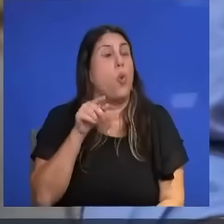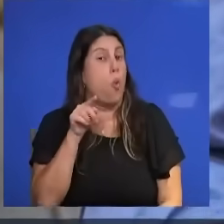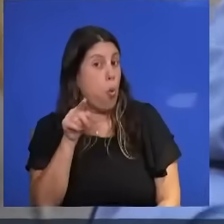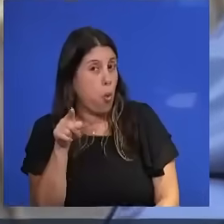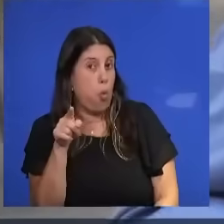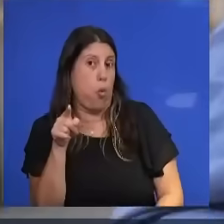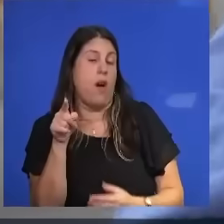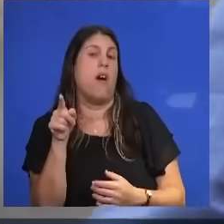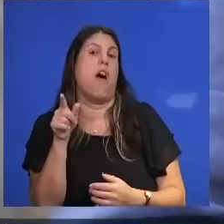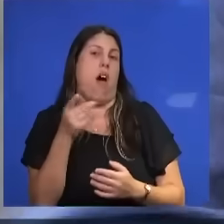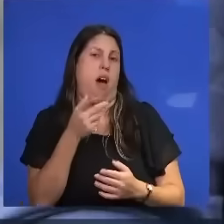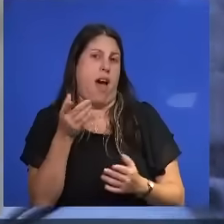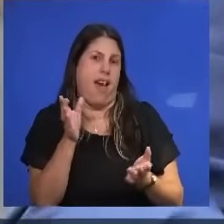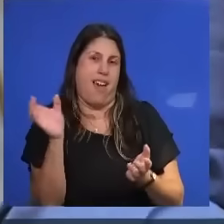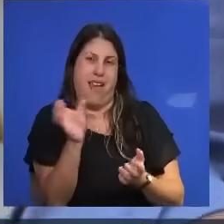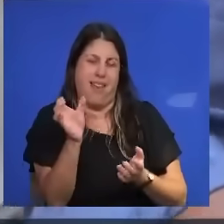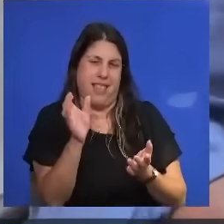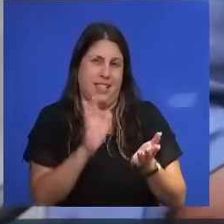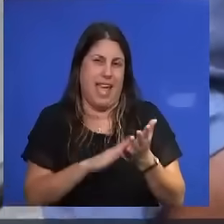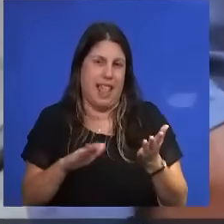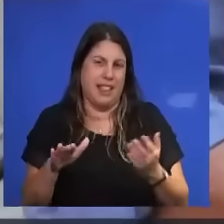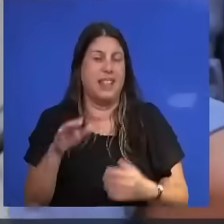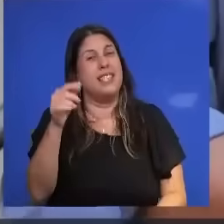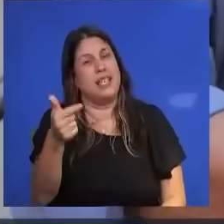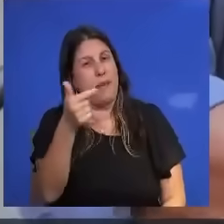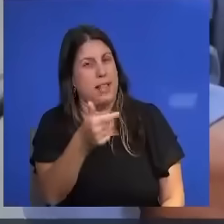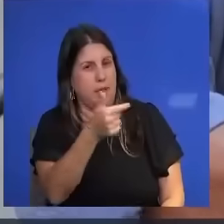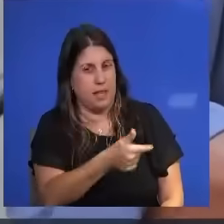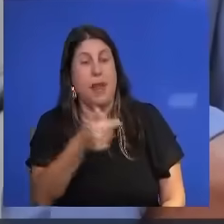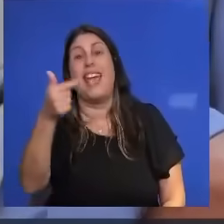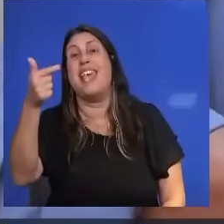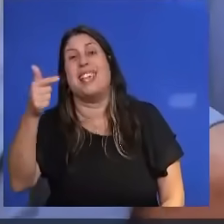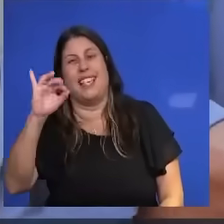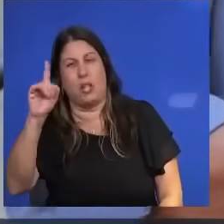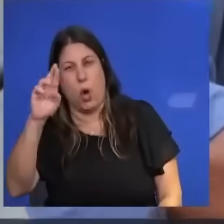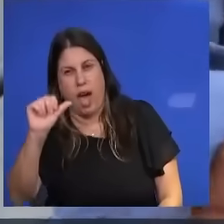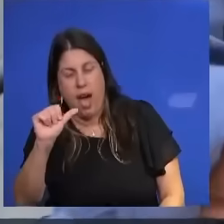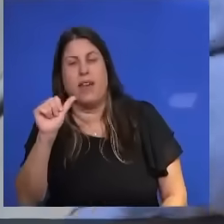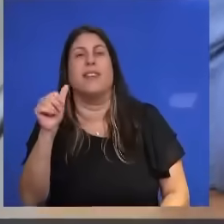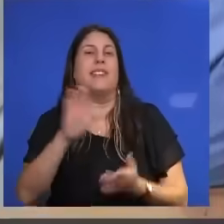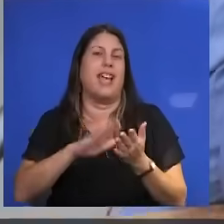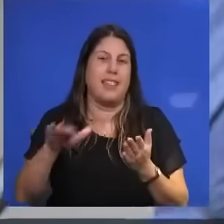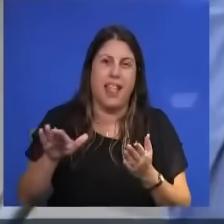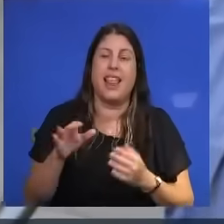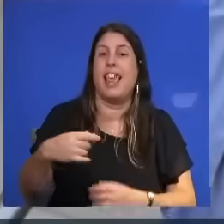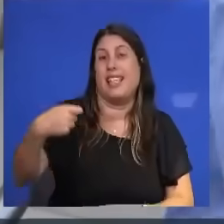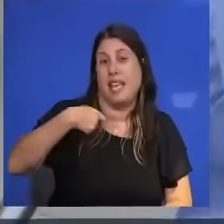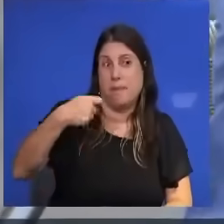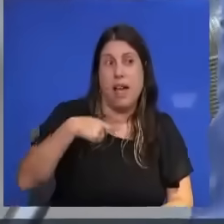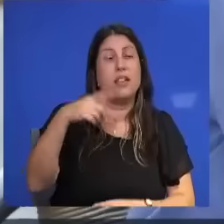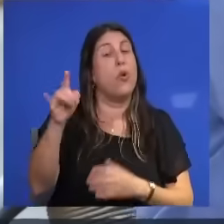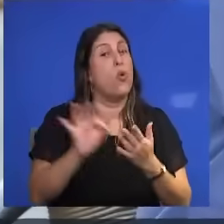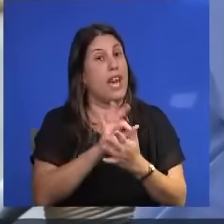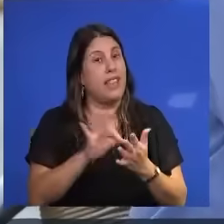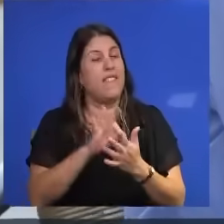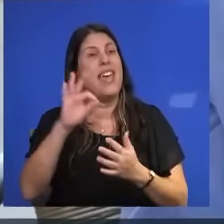ג' ג' ג', כן, גיורא הגנן גמלאי, שהוא זה שכתב את נמת התנשמת, הייתה לו תוכנית רדיו